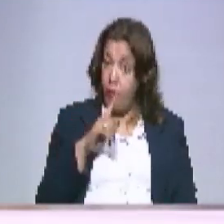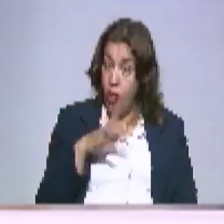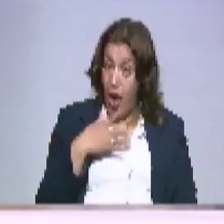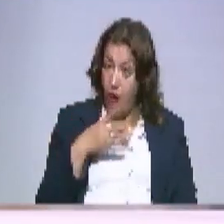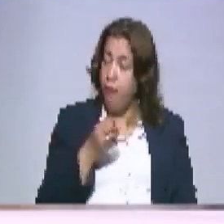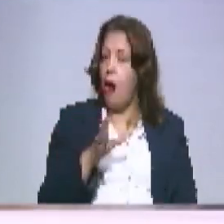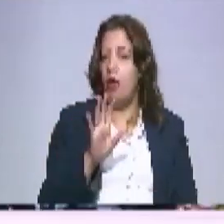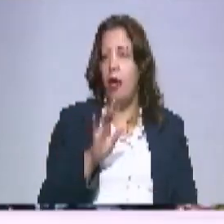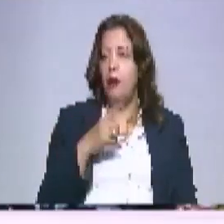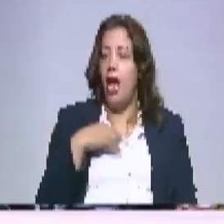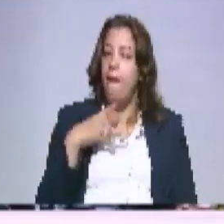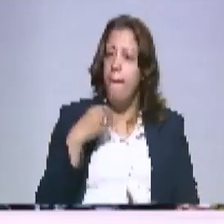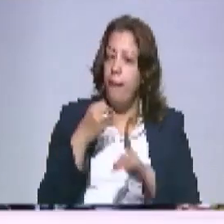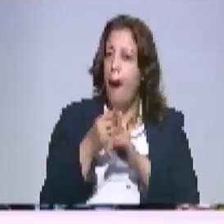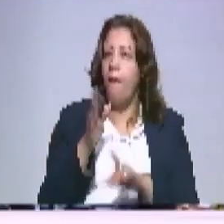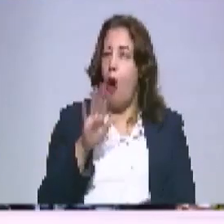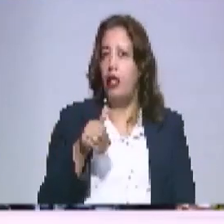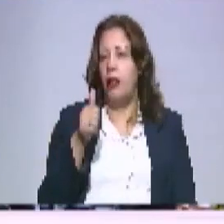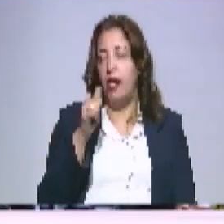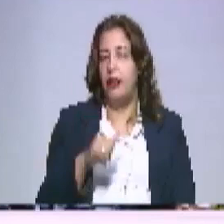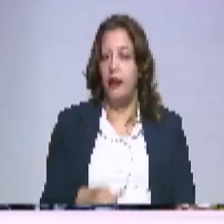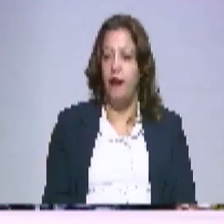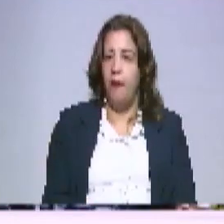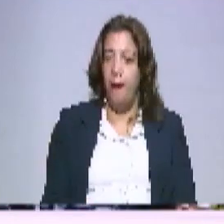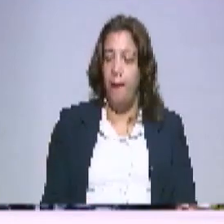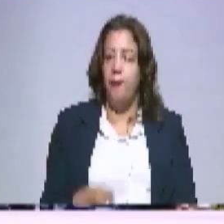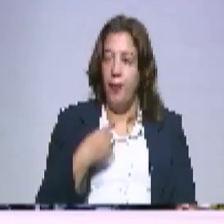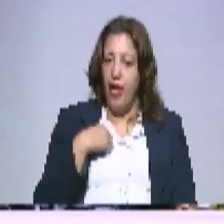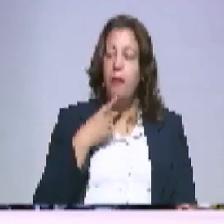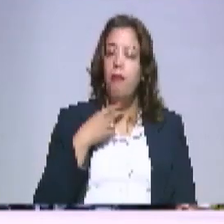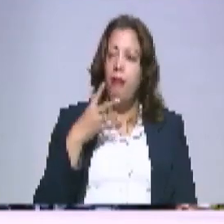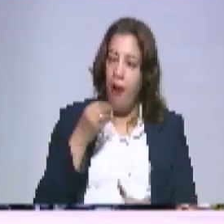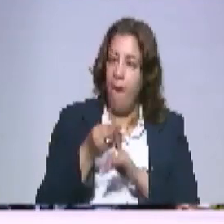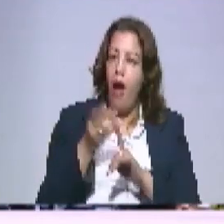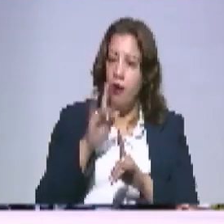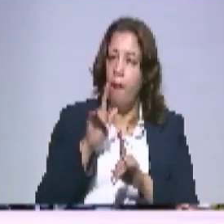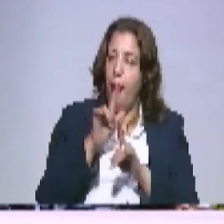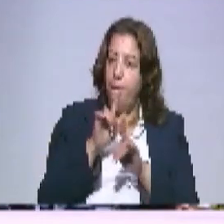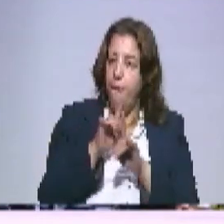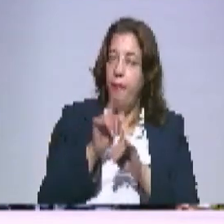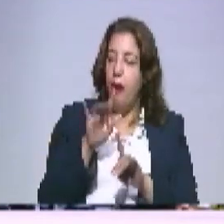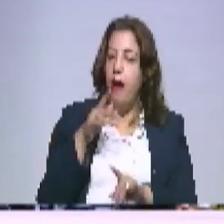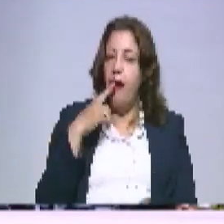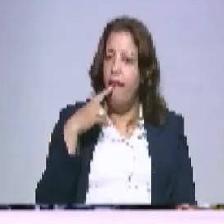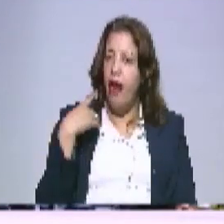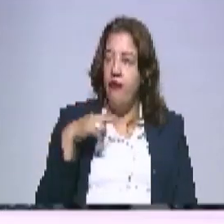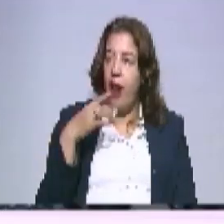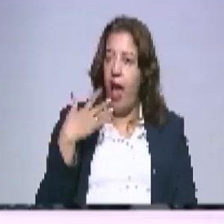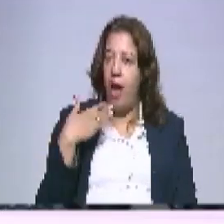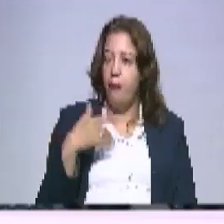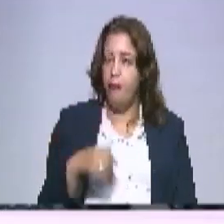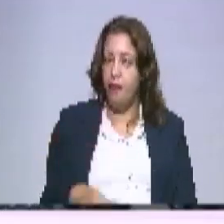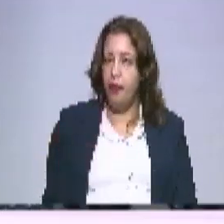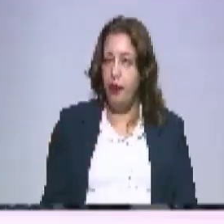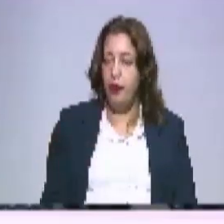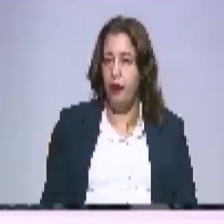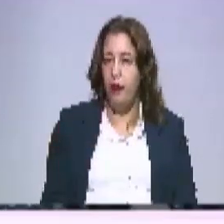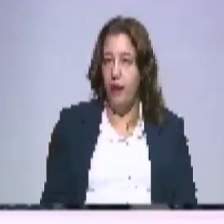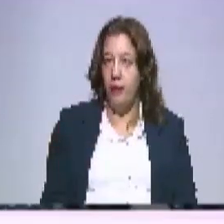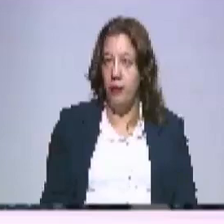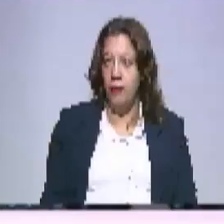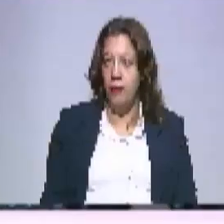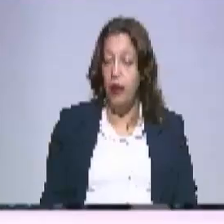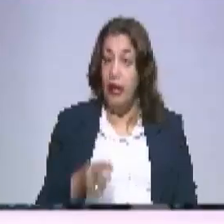أنا، بس بفضل أنا بحبه يعني، أنا على المستوى الشخصي بحبه. هو الفلفل الحراق بنسبة